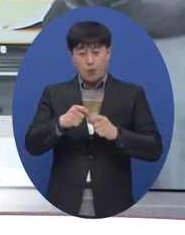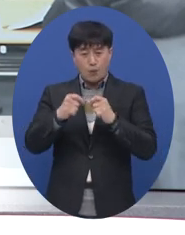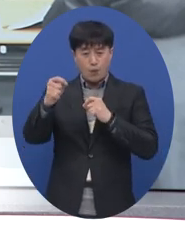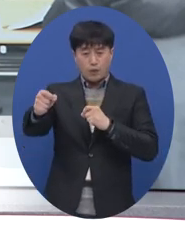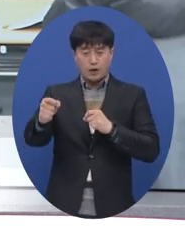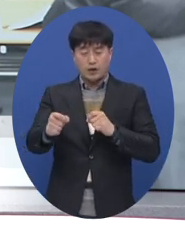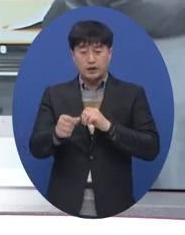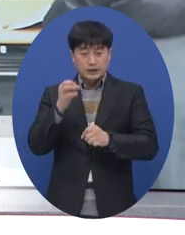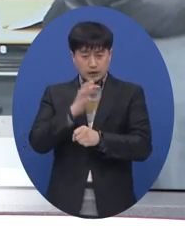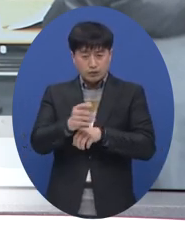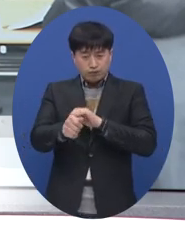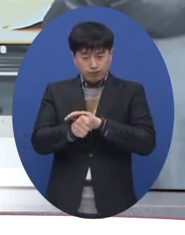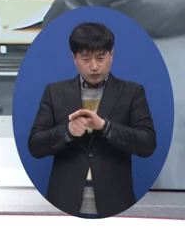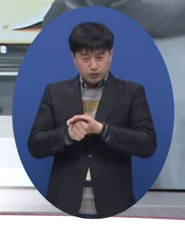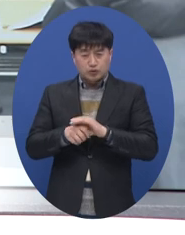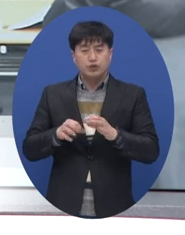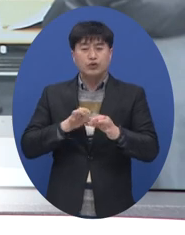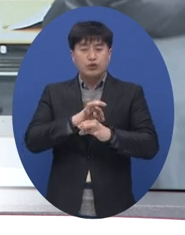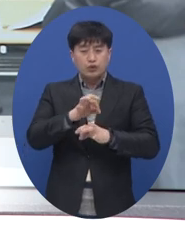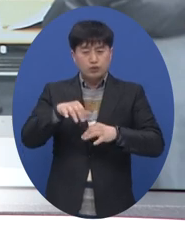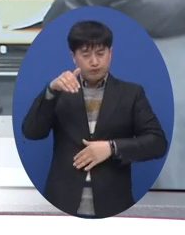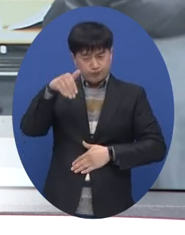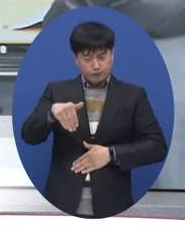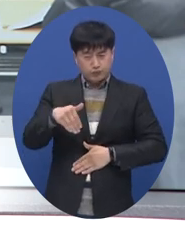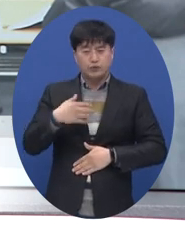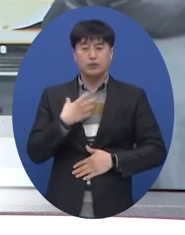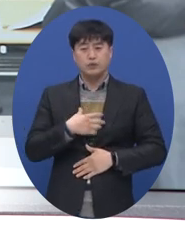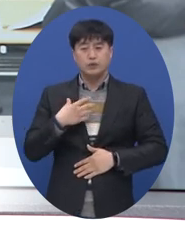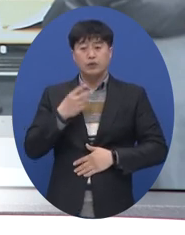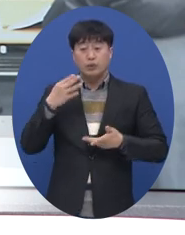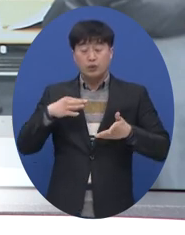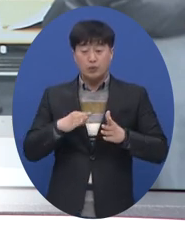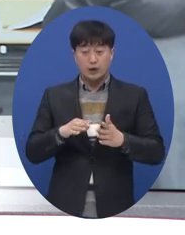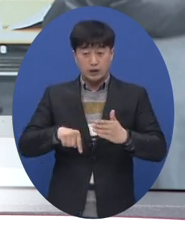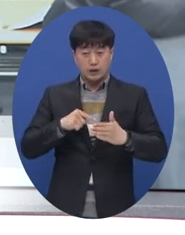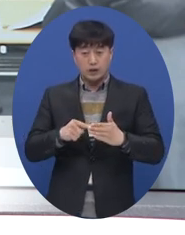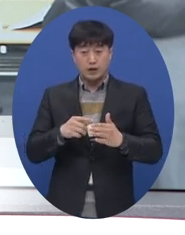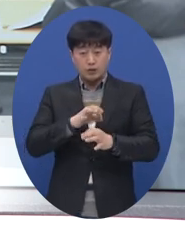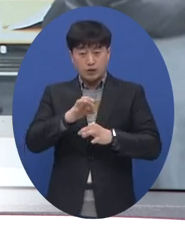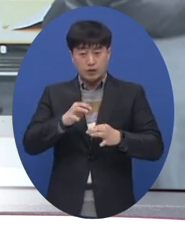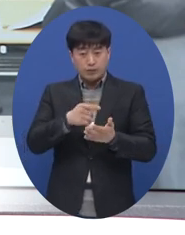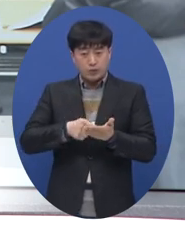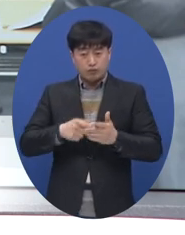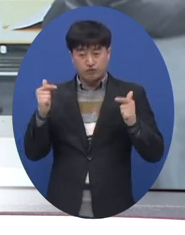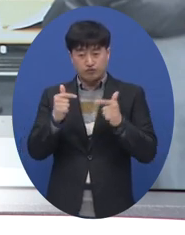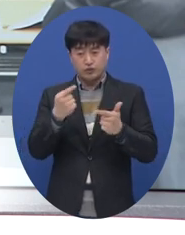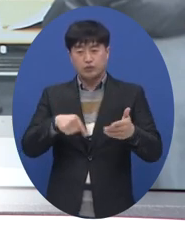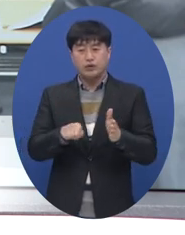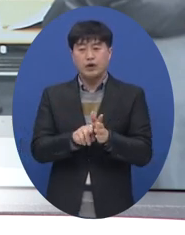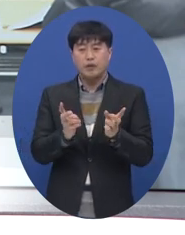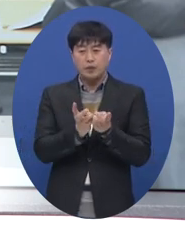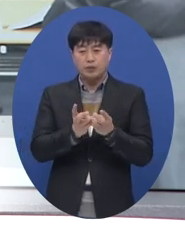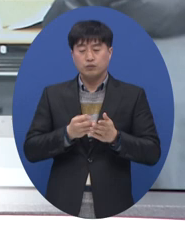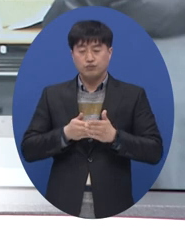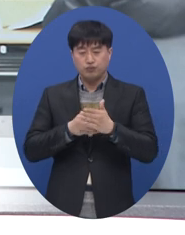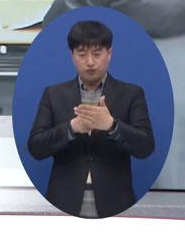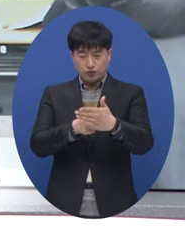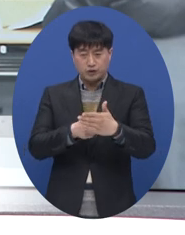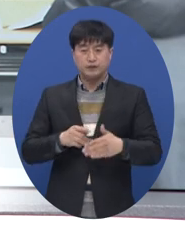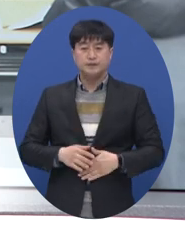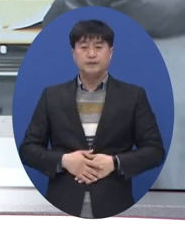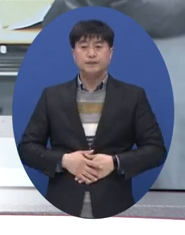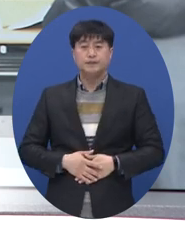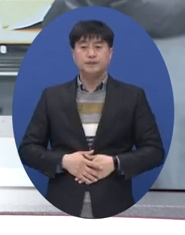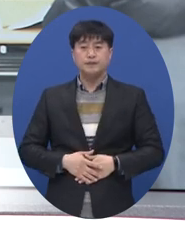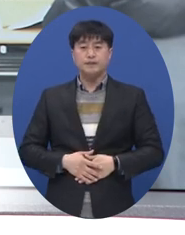장기화되면 소비 위축 등 경기 침체가 우려됩니다 경기도가 돈에 경제 피해를 최소화하기 위한 대책을